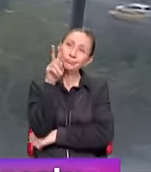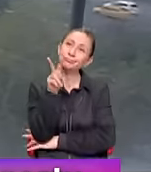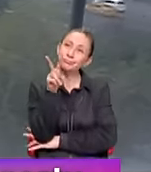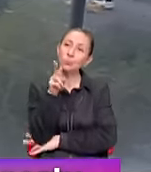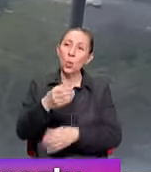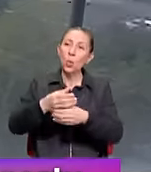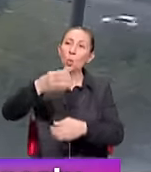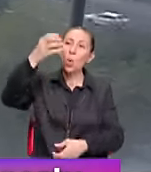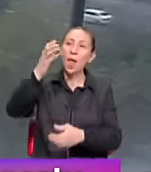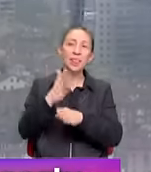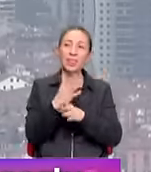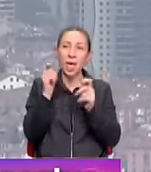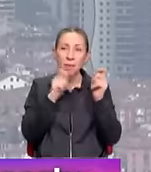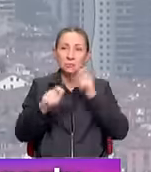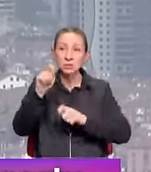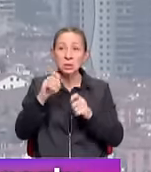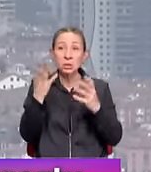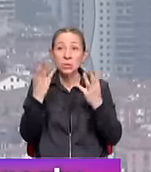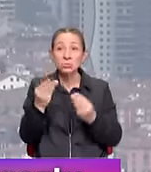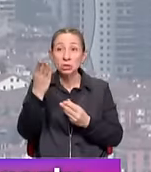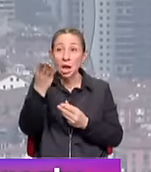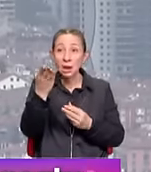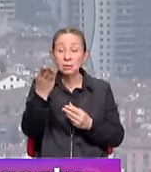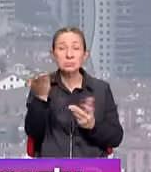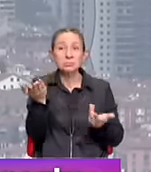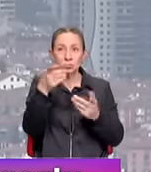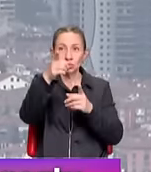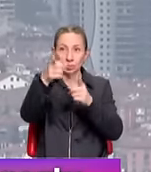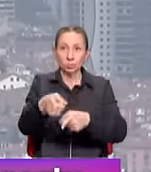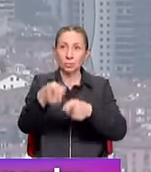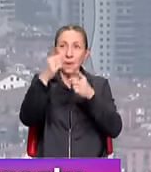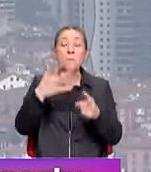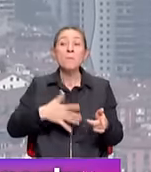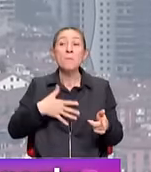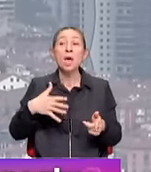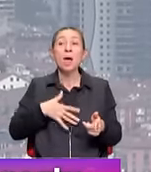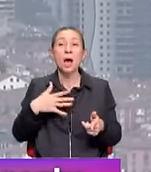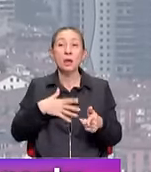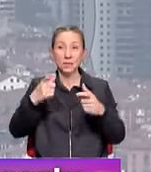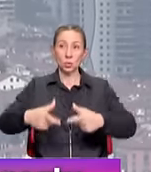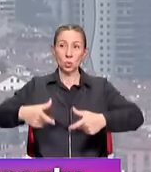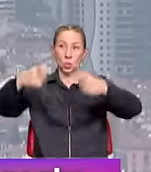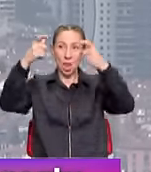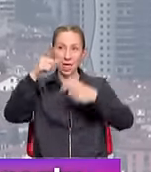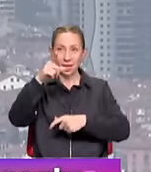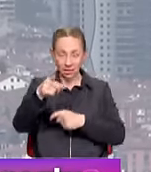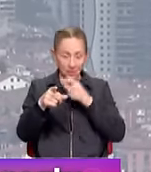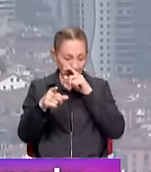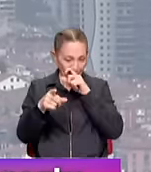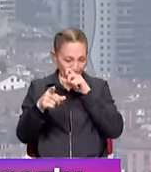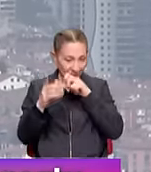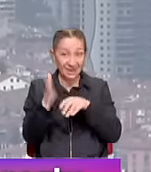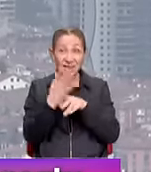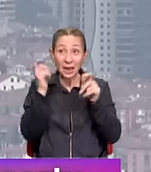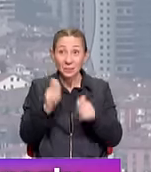o kule neden yapıldı, ne olacak sonrasında diye merak ettiğimiz bir kuledir. Kendisi niye